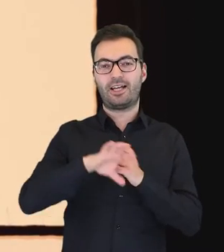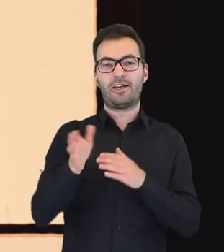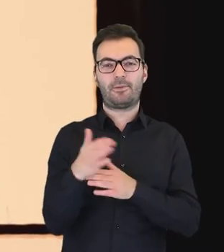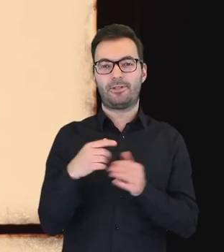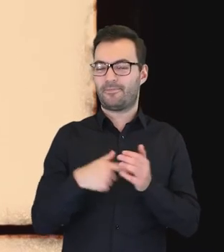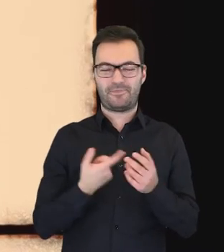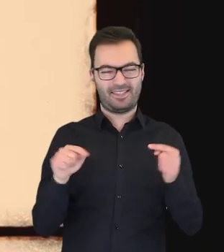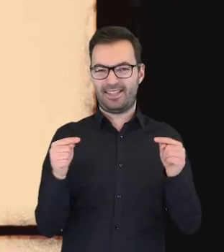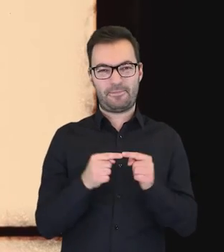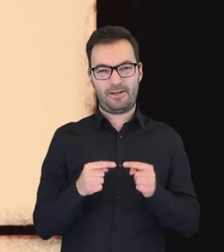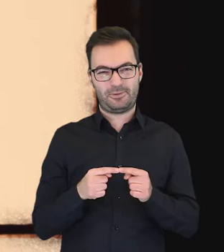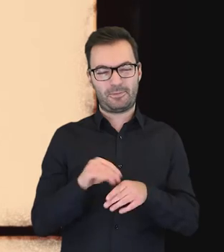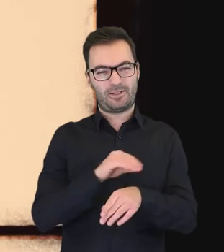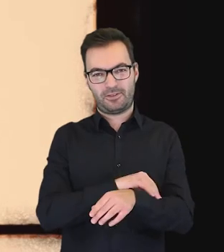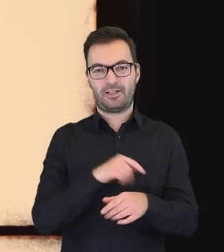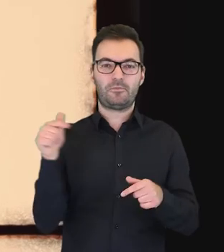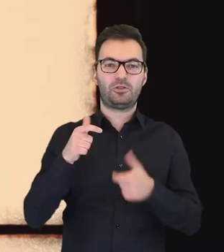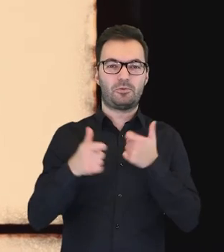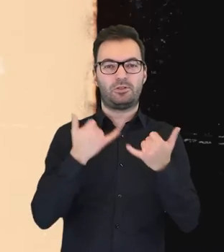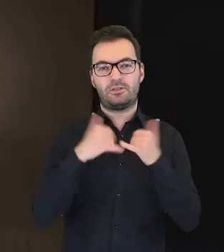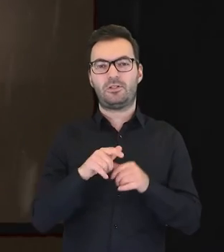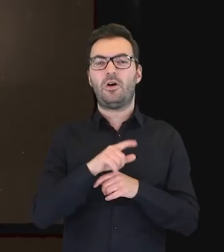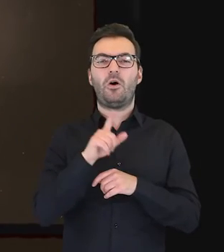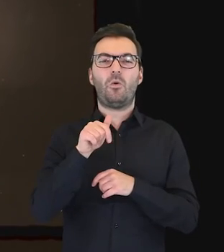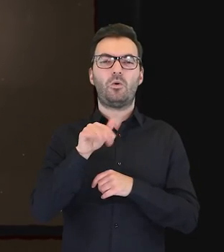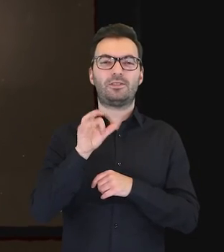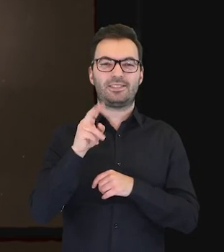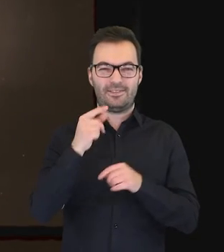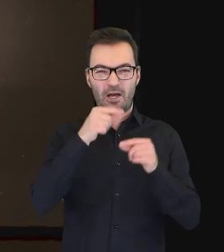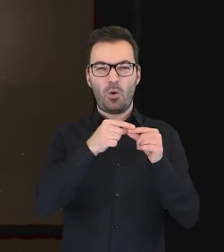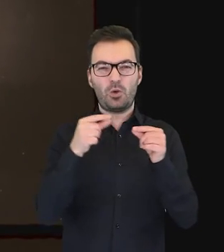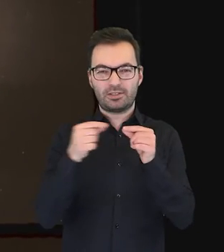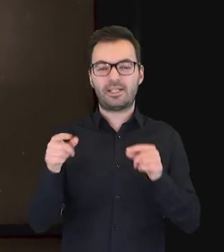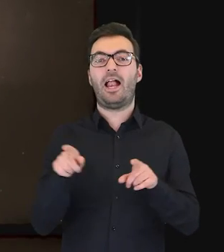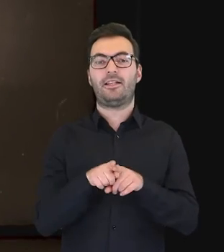niestety otolity nie nadają się do tego i tutaj stosujemy łuski, ale na tej samej